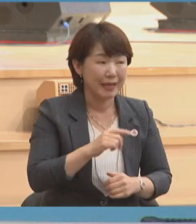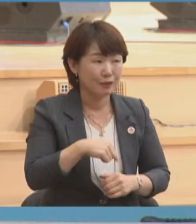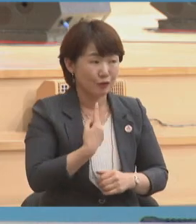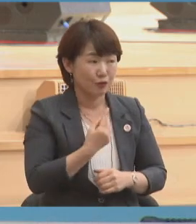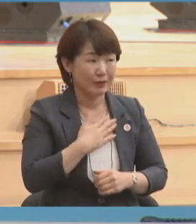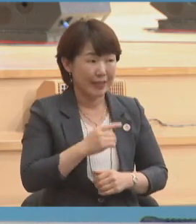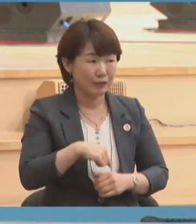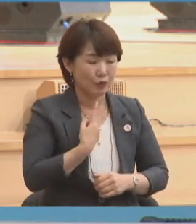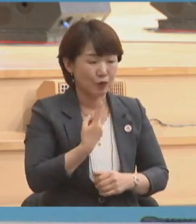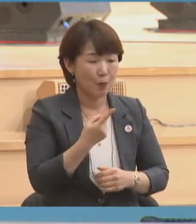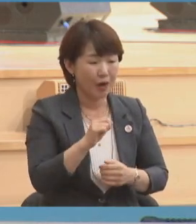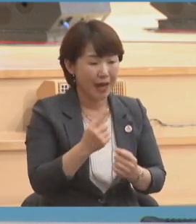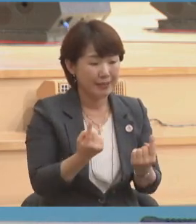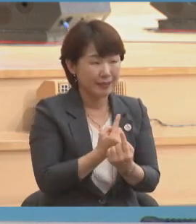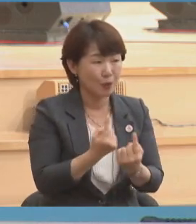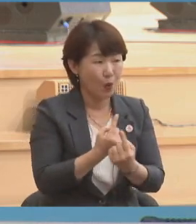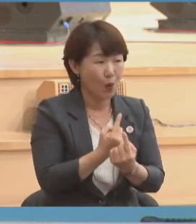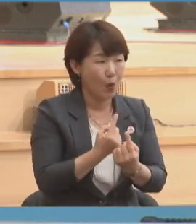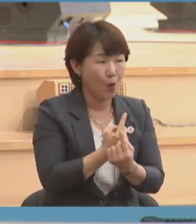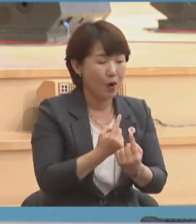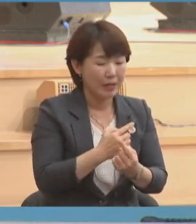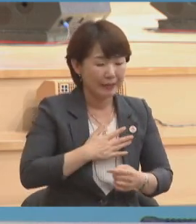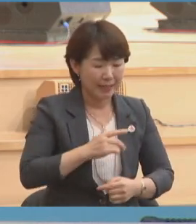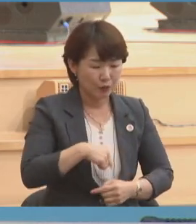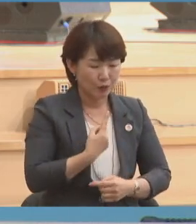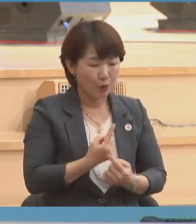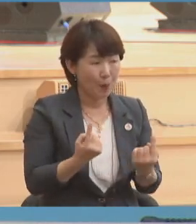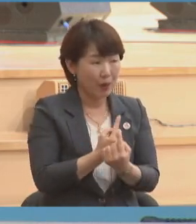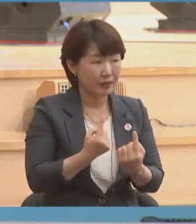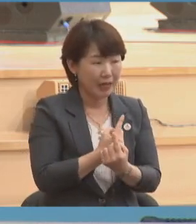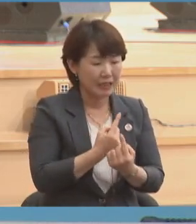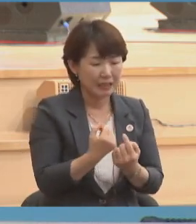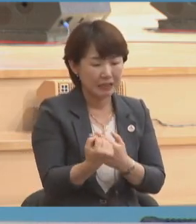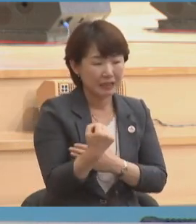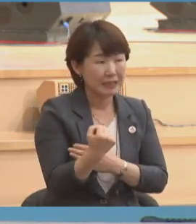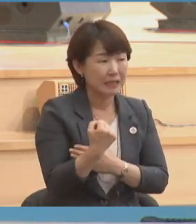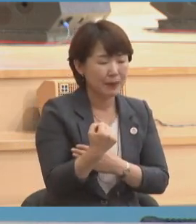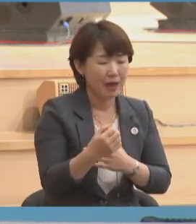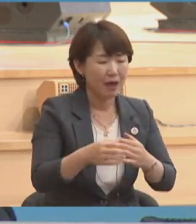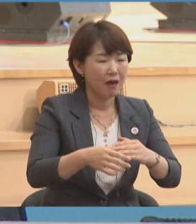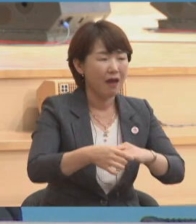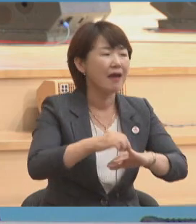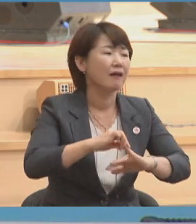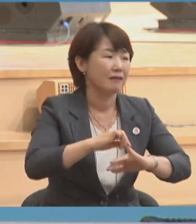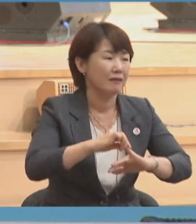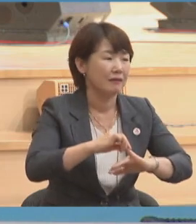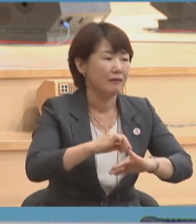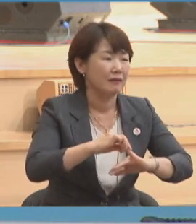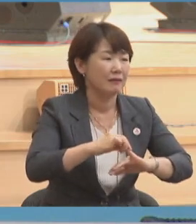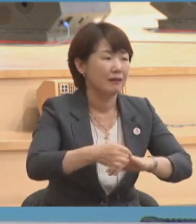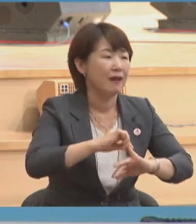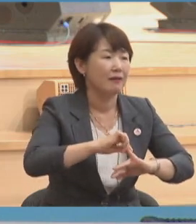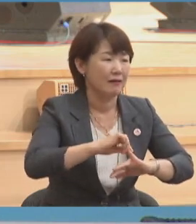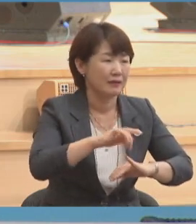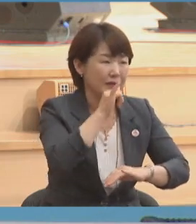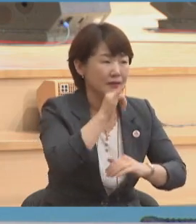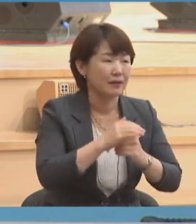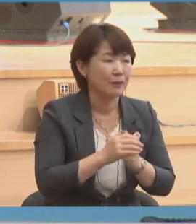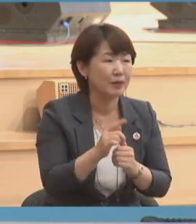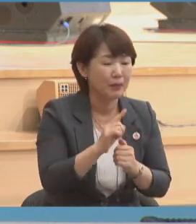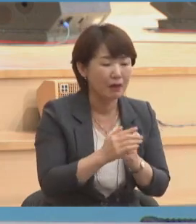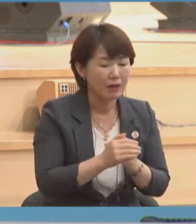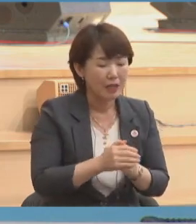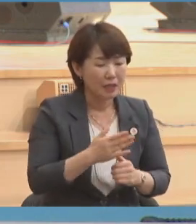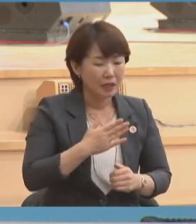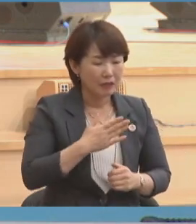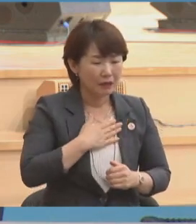면역 질환. 뭐라고요? 자가 면역 질환. 자가 면역지라는 게 뭐냐면